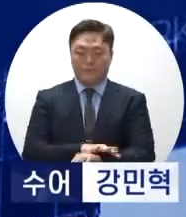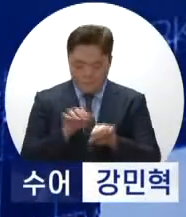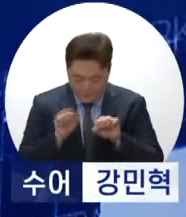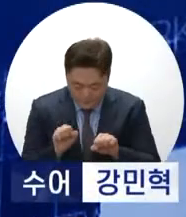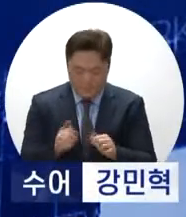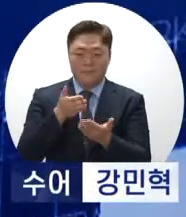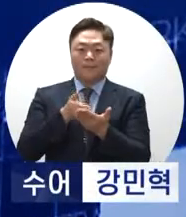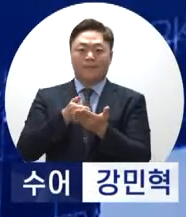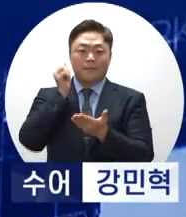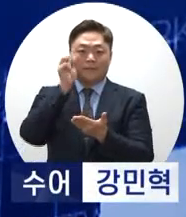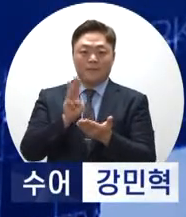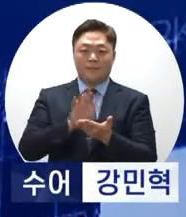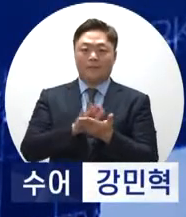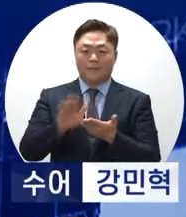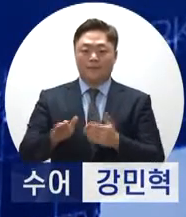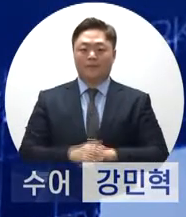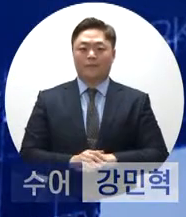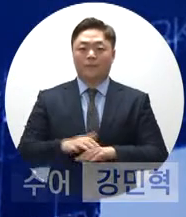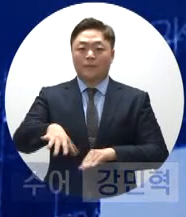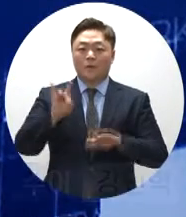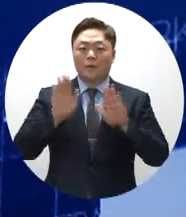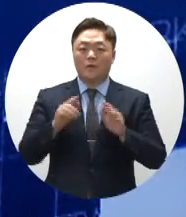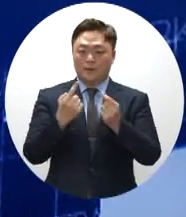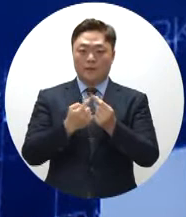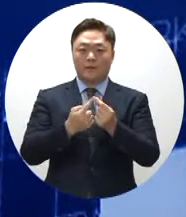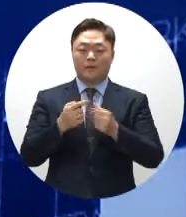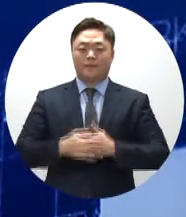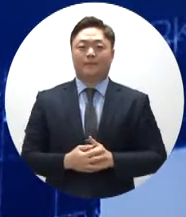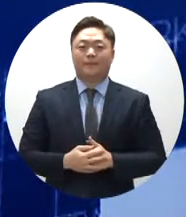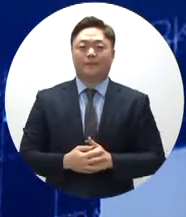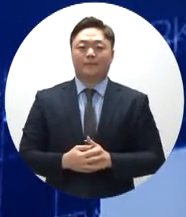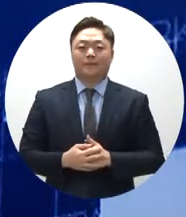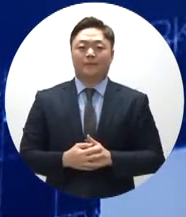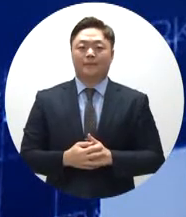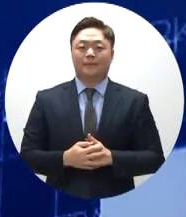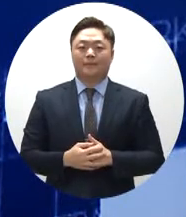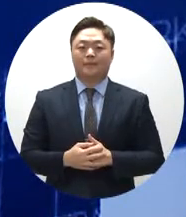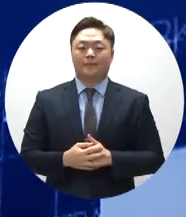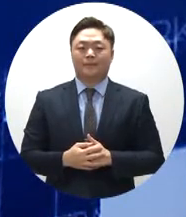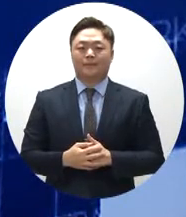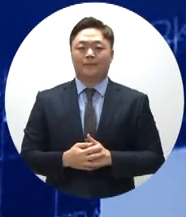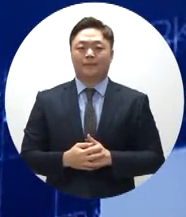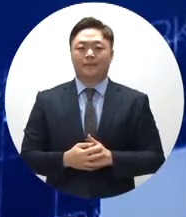시청자 여러분 안녕하십니까? 네트워크 합천입니다. 먼저 오늘의 첫 번째 소식입니다.